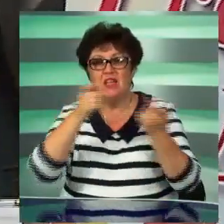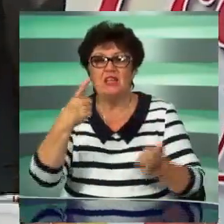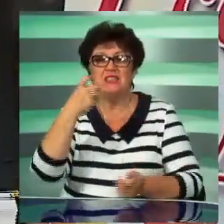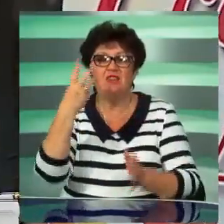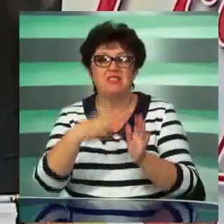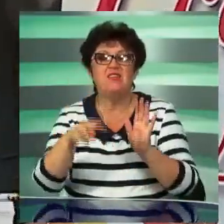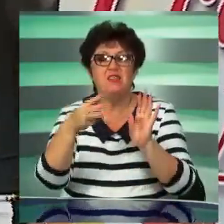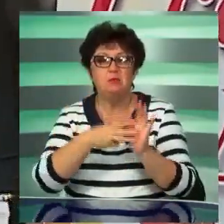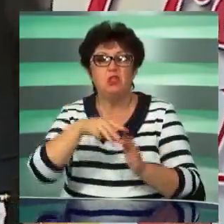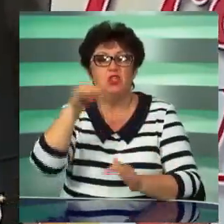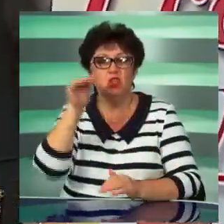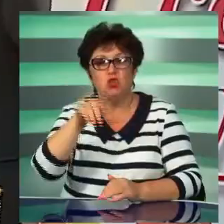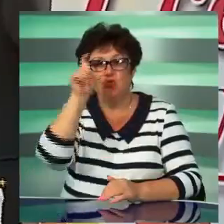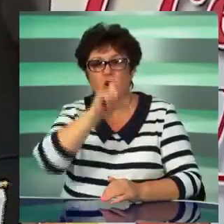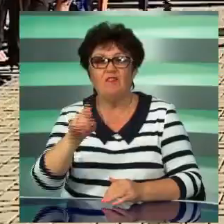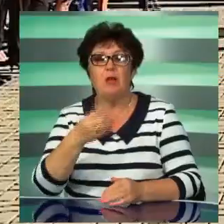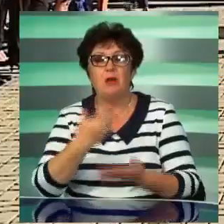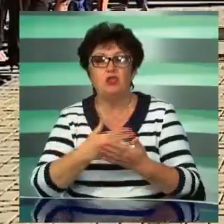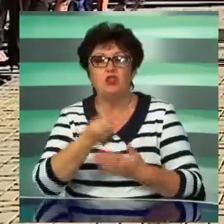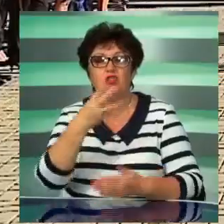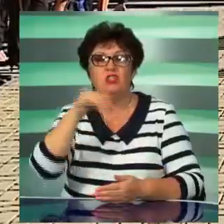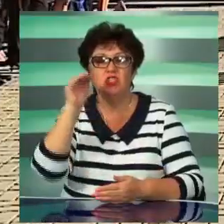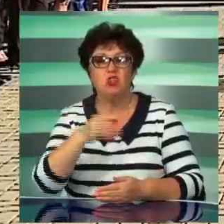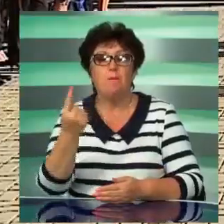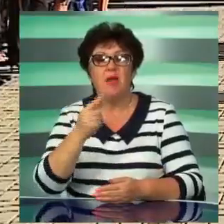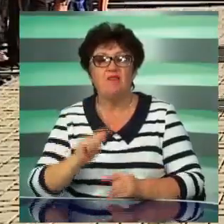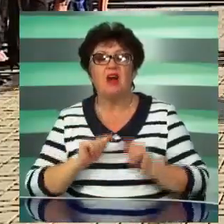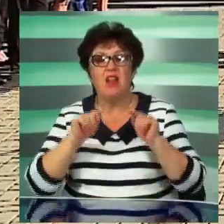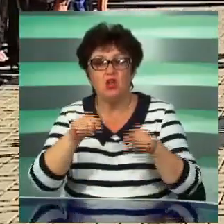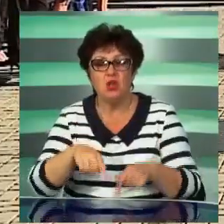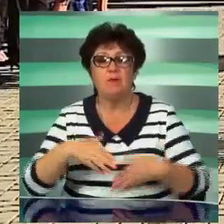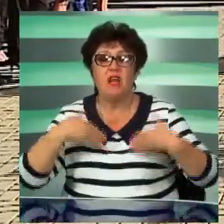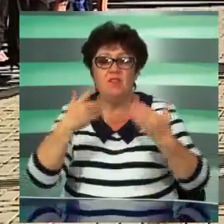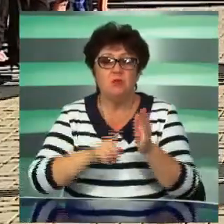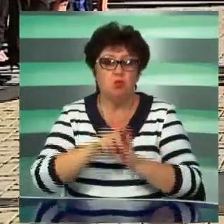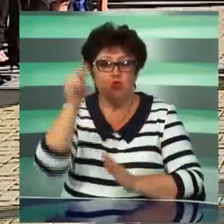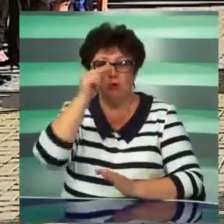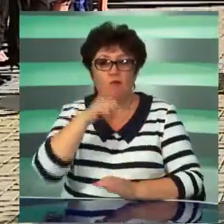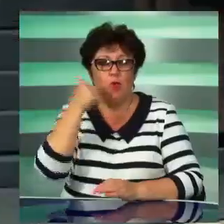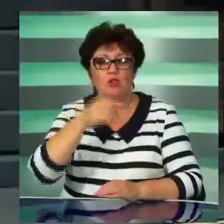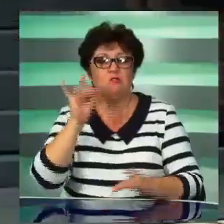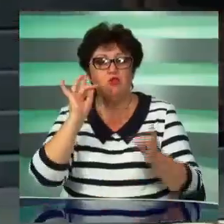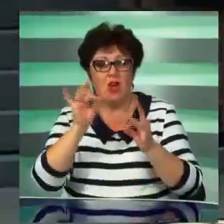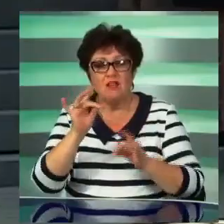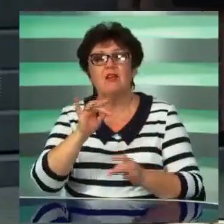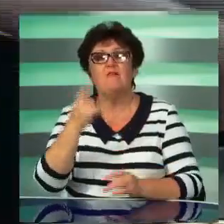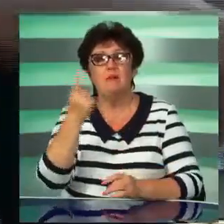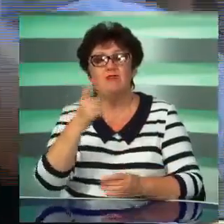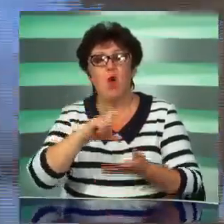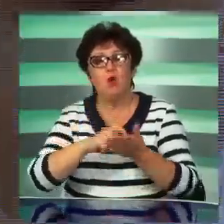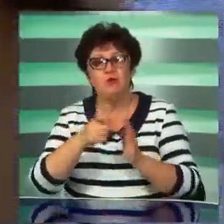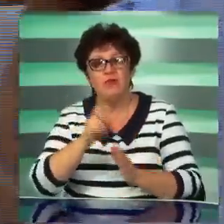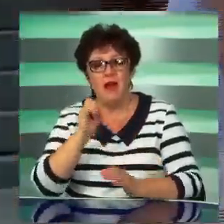128 тысяч школьников и почти 14 тысяч первоклашек. Поздравления с началом учебного года звучат и в адрес первокурсников.